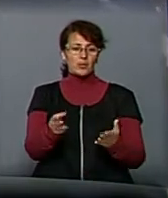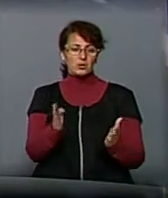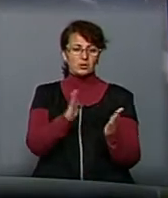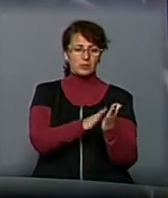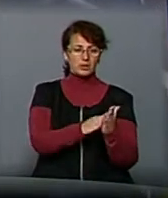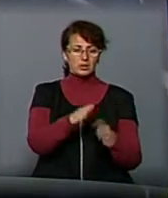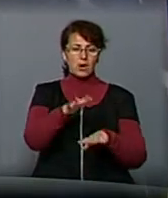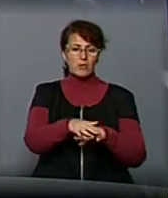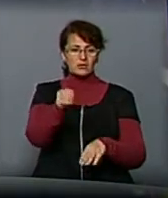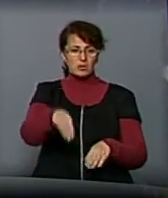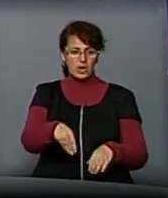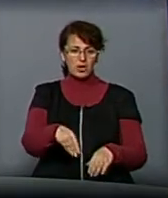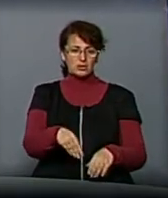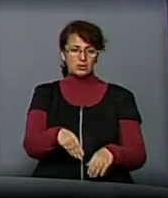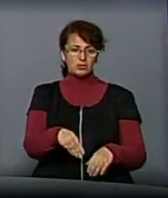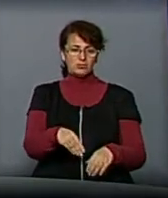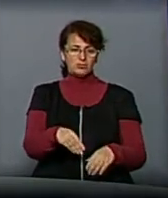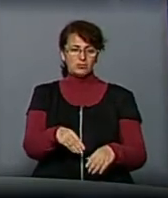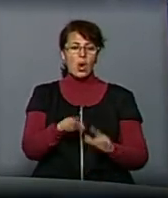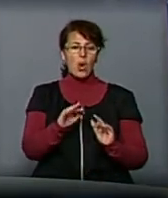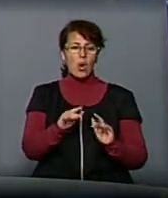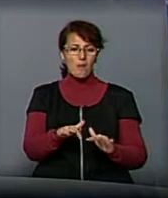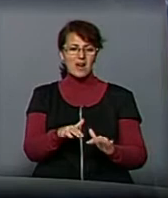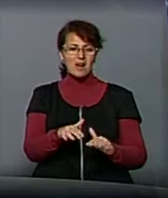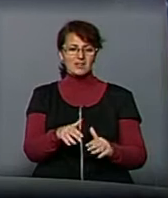картку, вичитка завершена, тобто операція займає